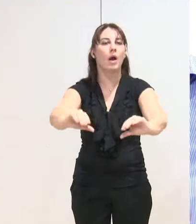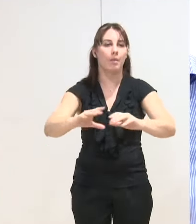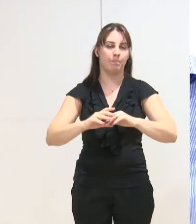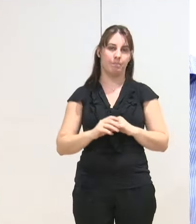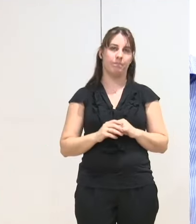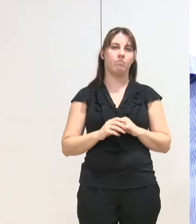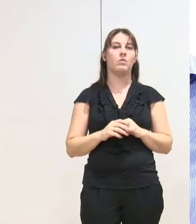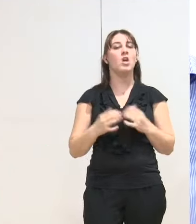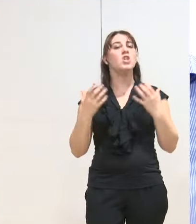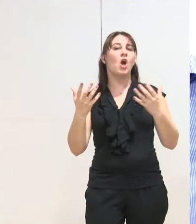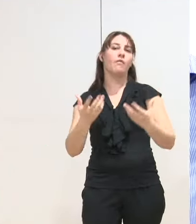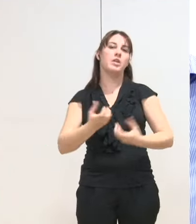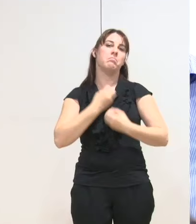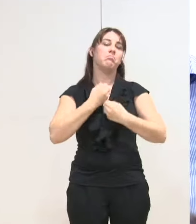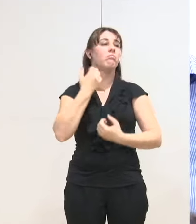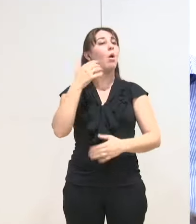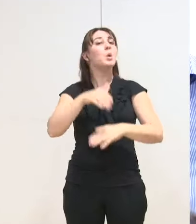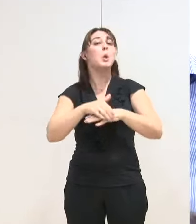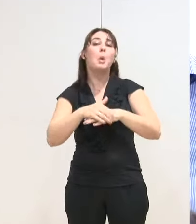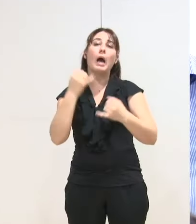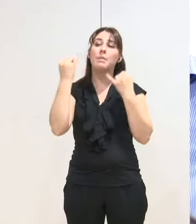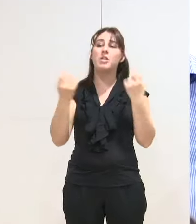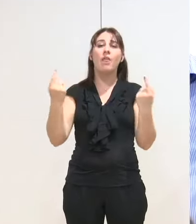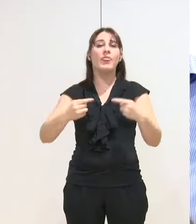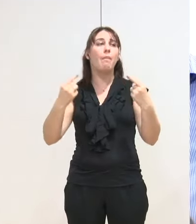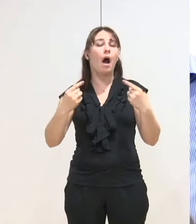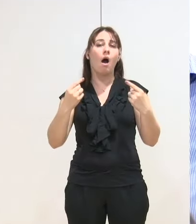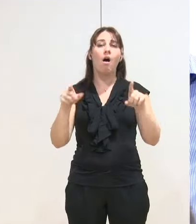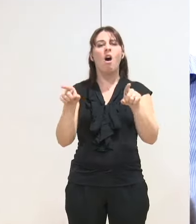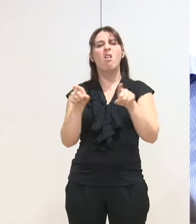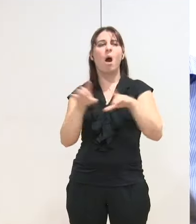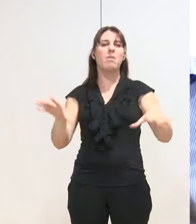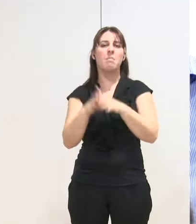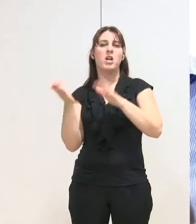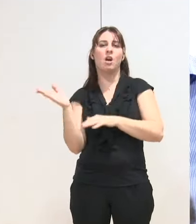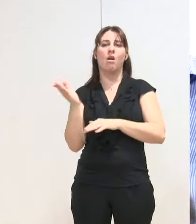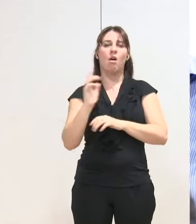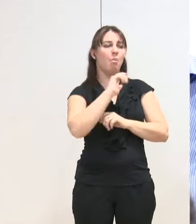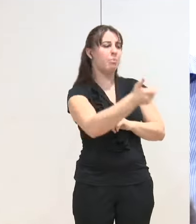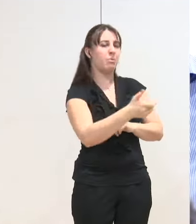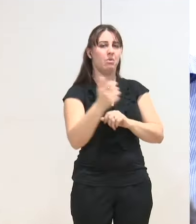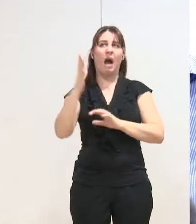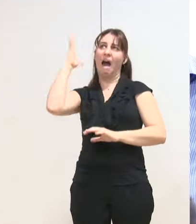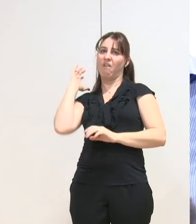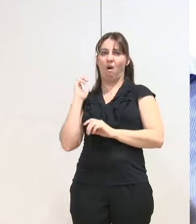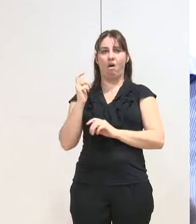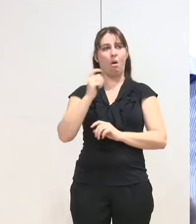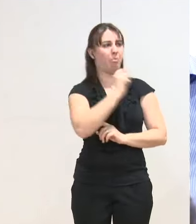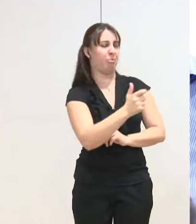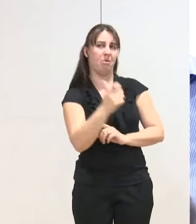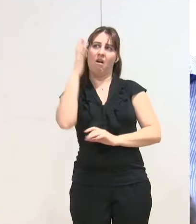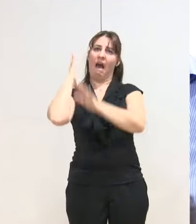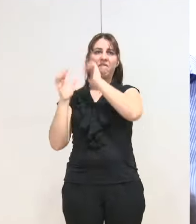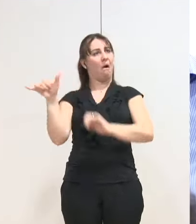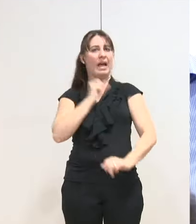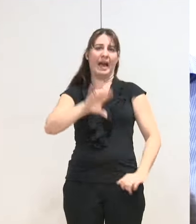dire que si ce soir le débat doit se résumer en une espèce de partin pingpong entre vous et vos prédécesseurs pour savoir qui est